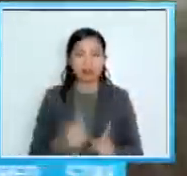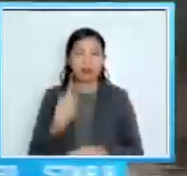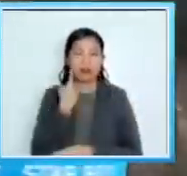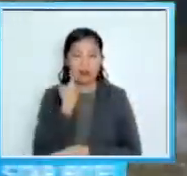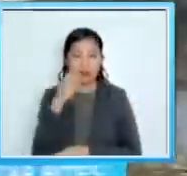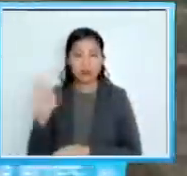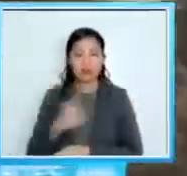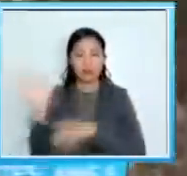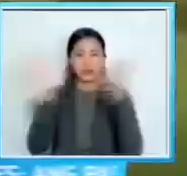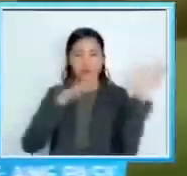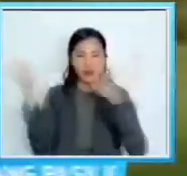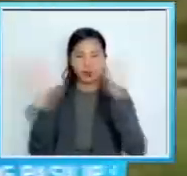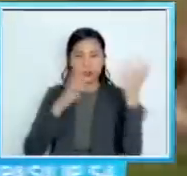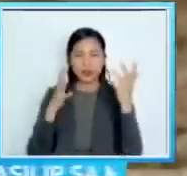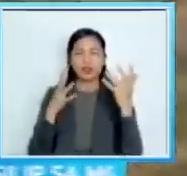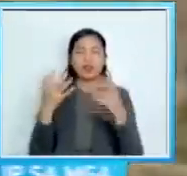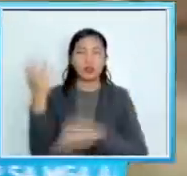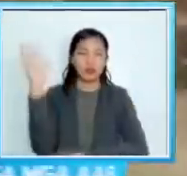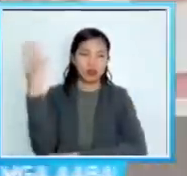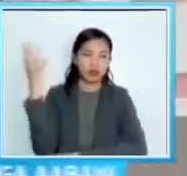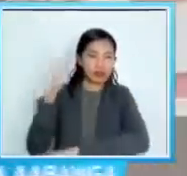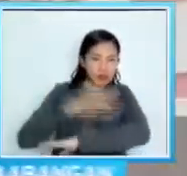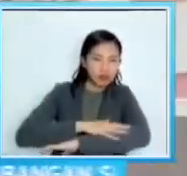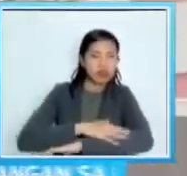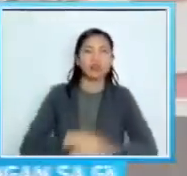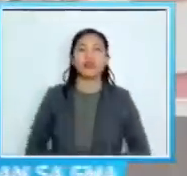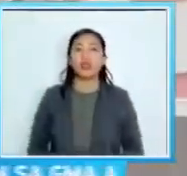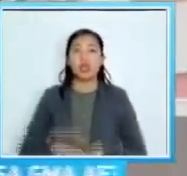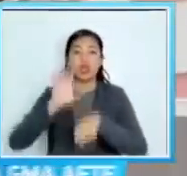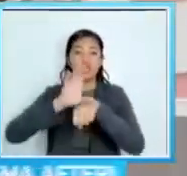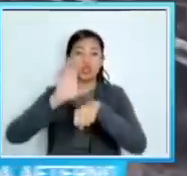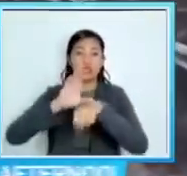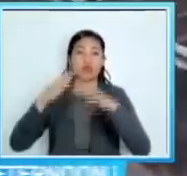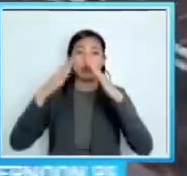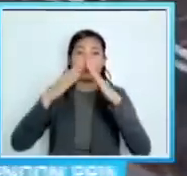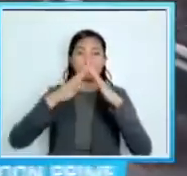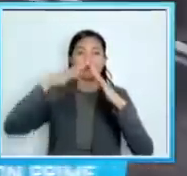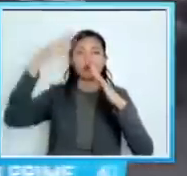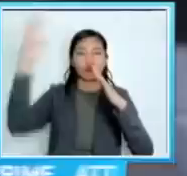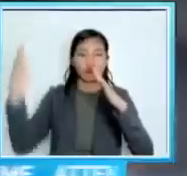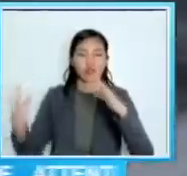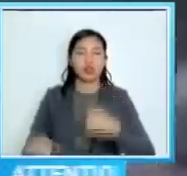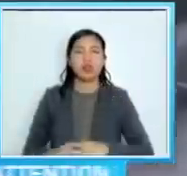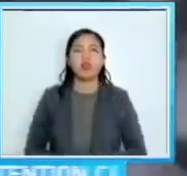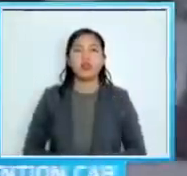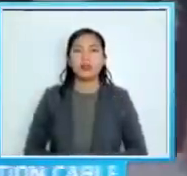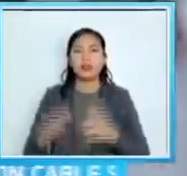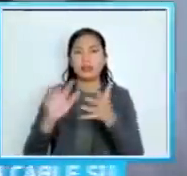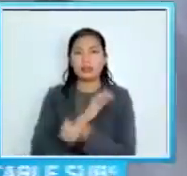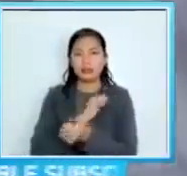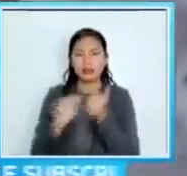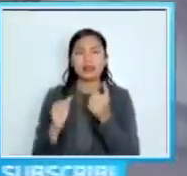ang maraming punot palayan sa lugar, pati ang bubong ng simbahan at ng covered court ng barangay natanggal. Sa lawak ng pinsala, isinailalim